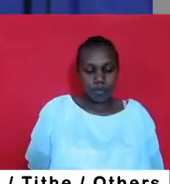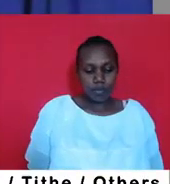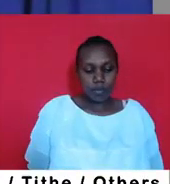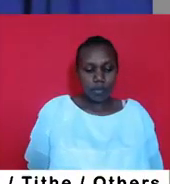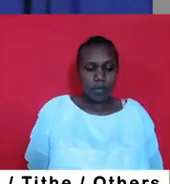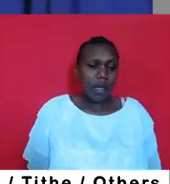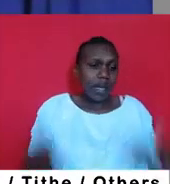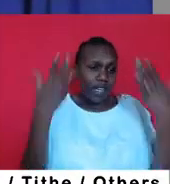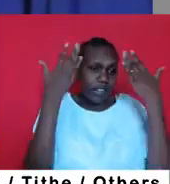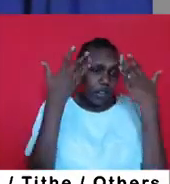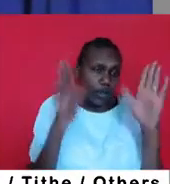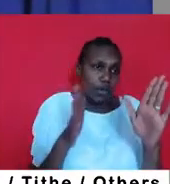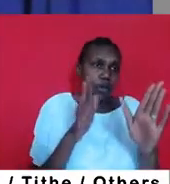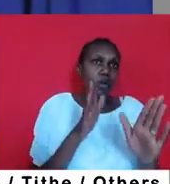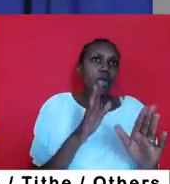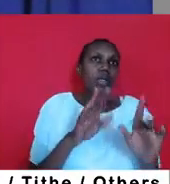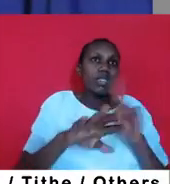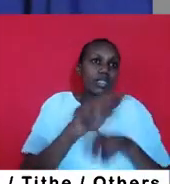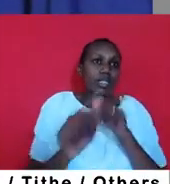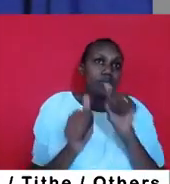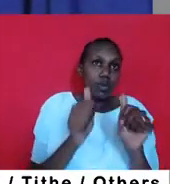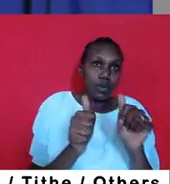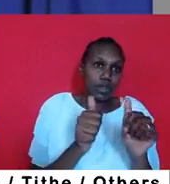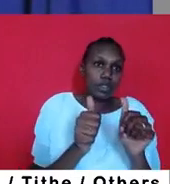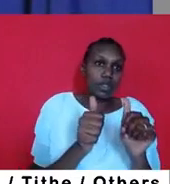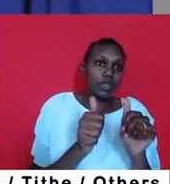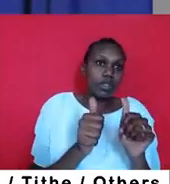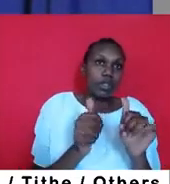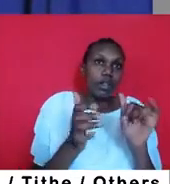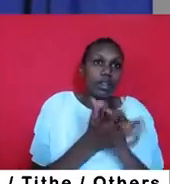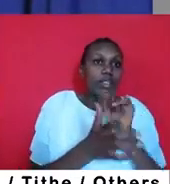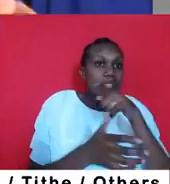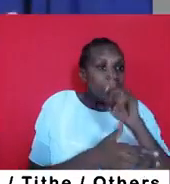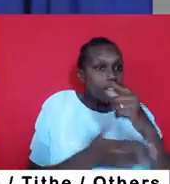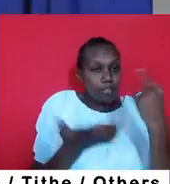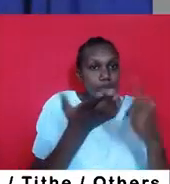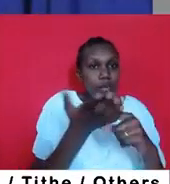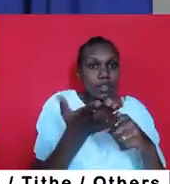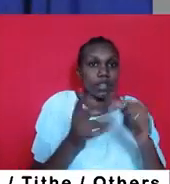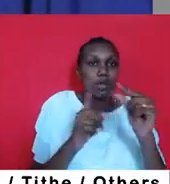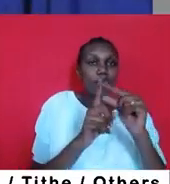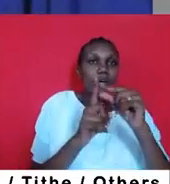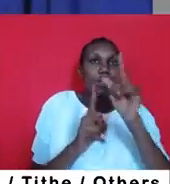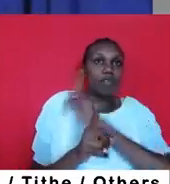Na sijui ni jambo ni wakati mgani ulihubiri neno la Mungu.